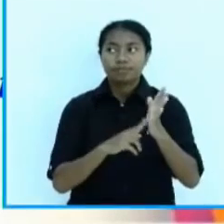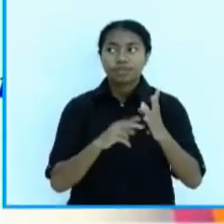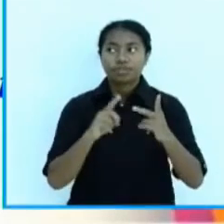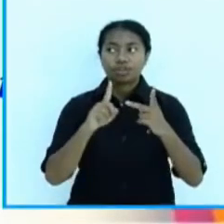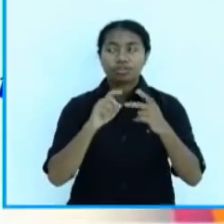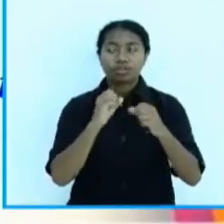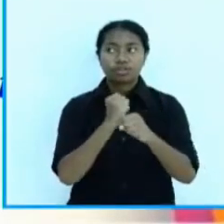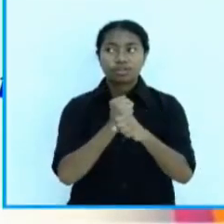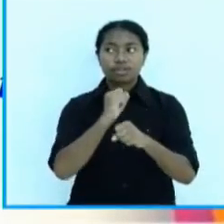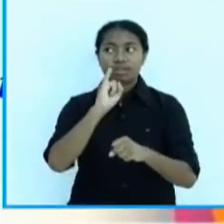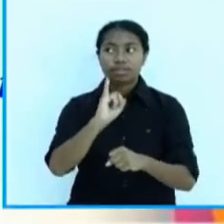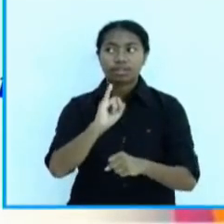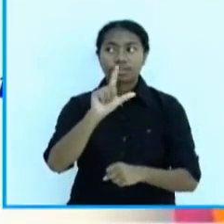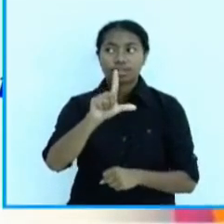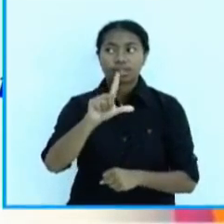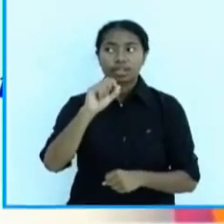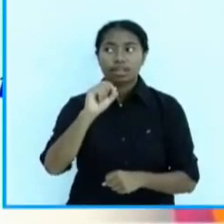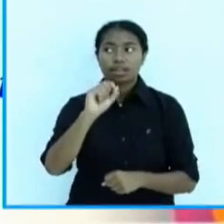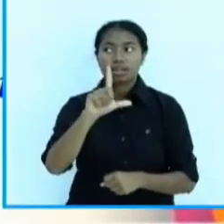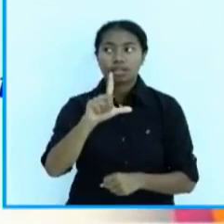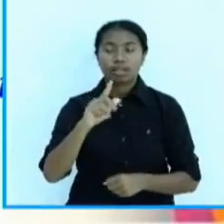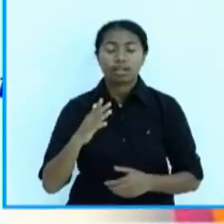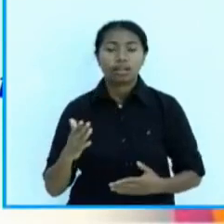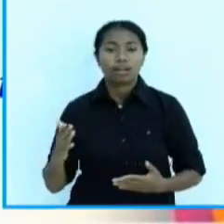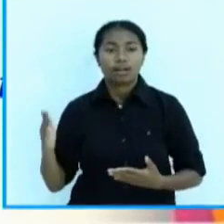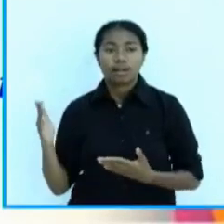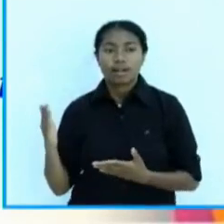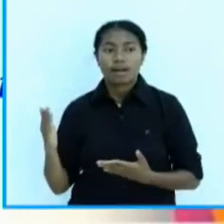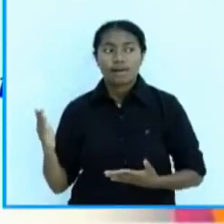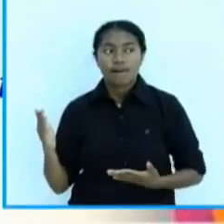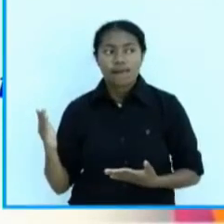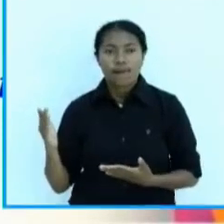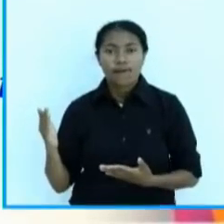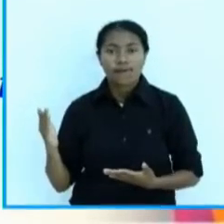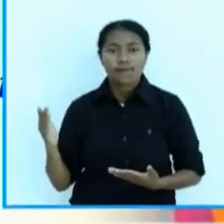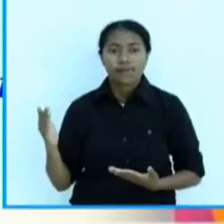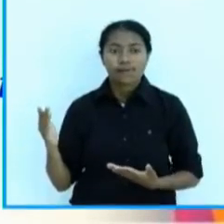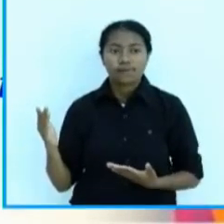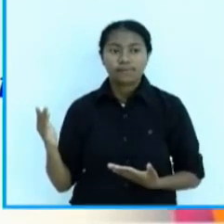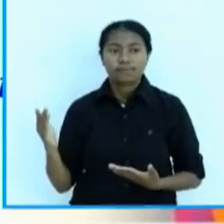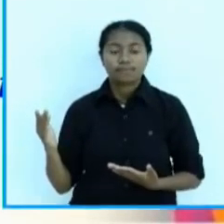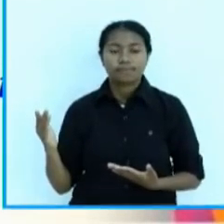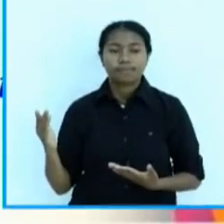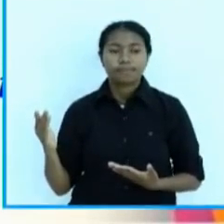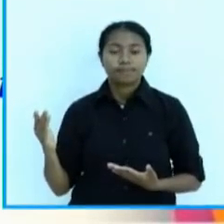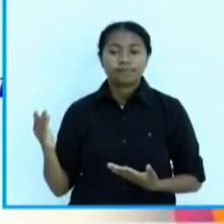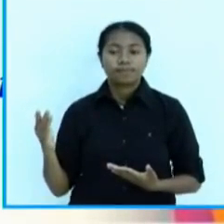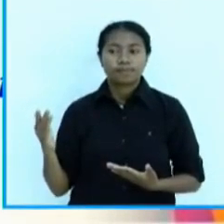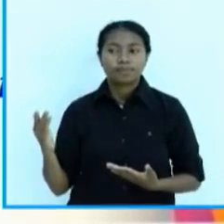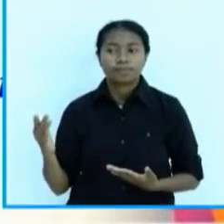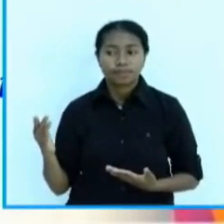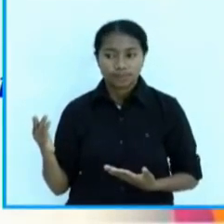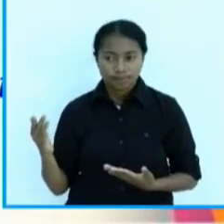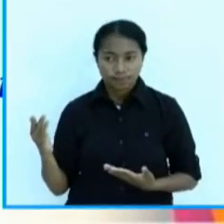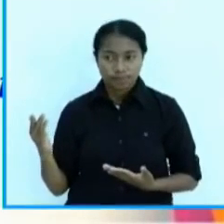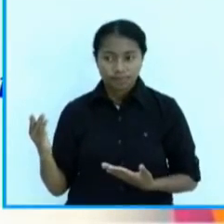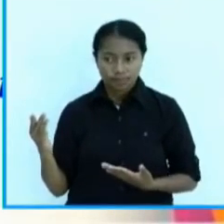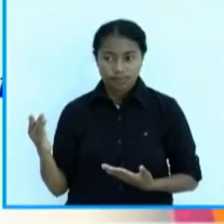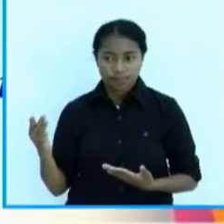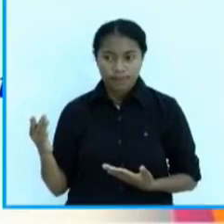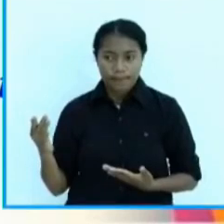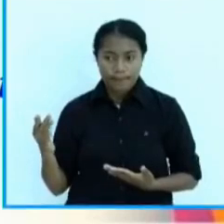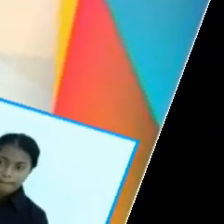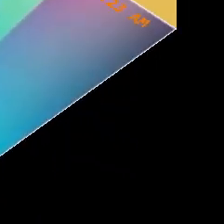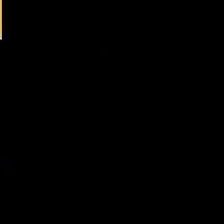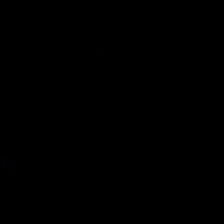yang cocok dengan Kristus sebagai Allah yang kudus dari Israel dan sama Mulia dalam kekudusan sebagaimana